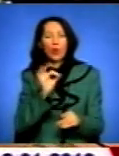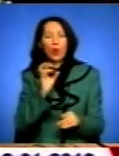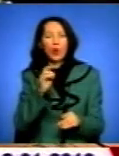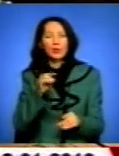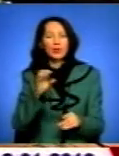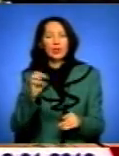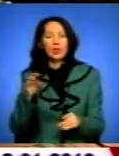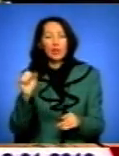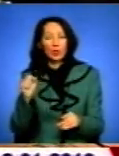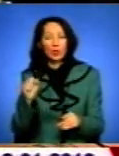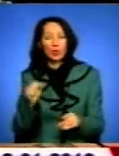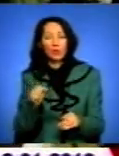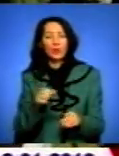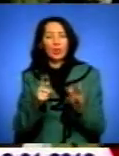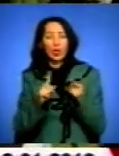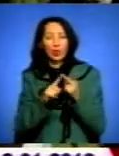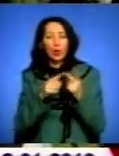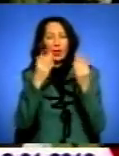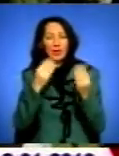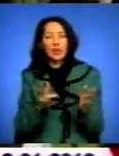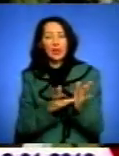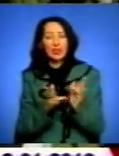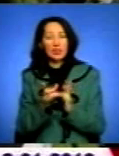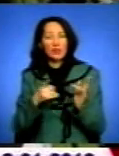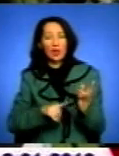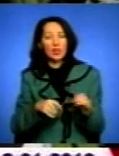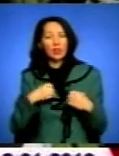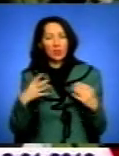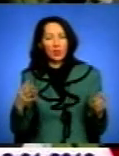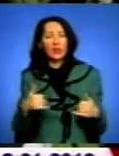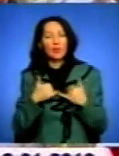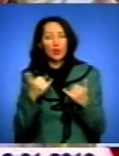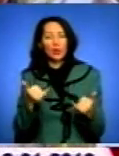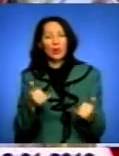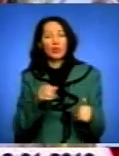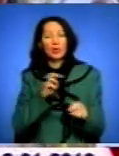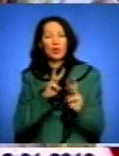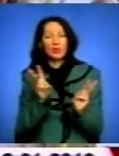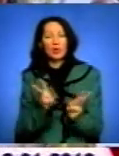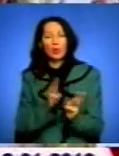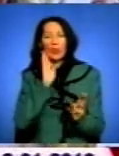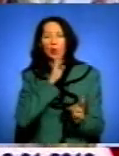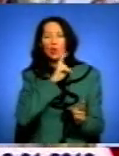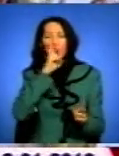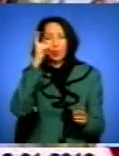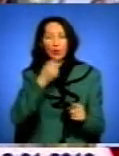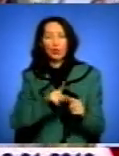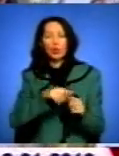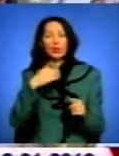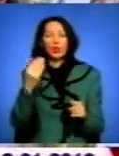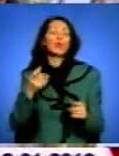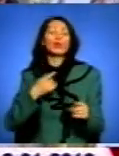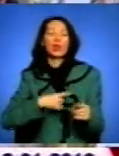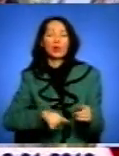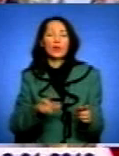свят вшановують Пресвяту Богородицю, через яку воплотилося і прийшло у світ предвічне слово – друга особа Бога